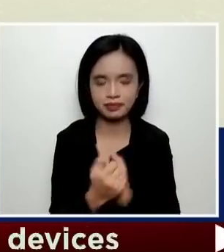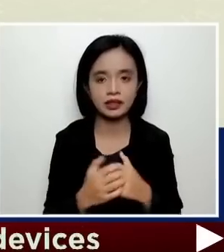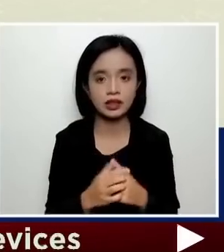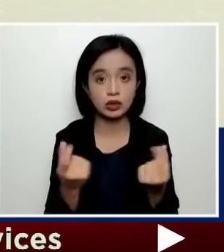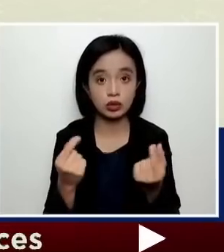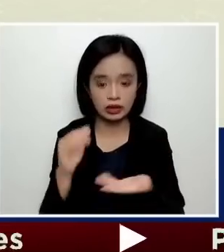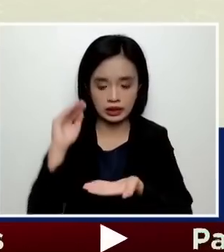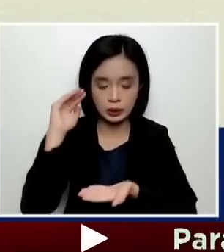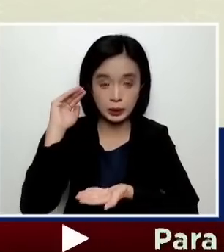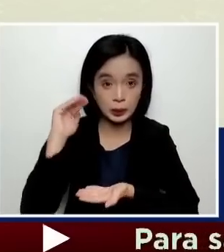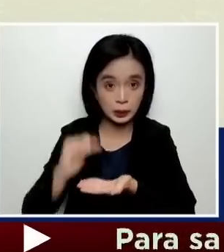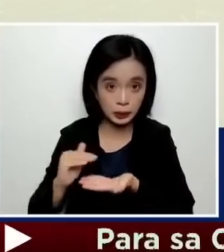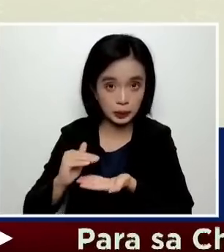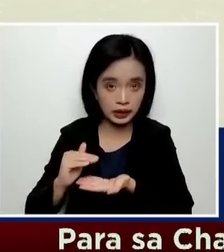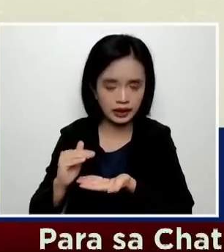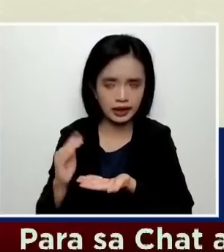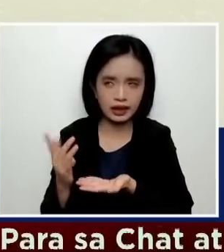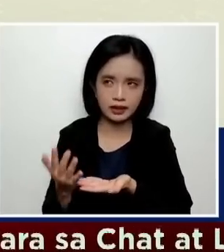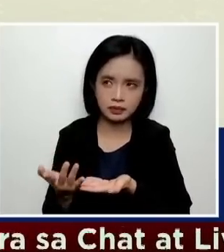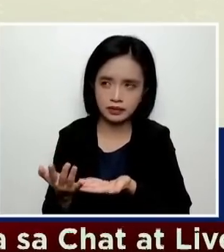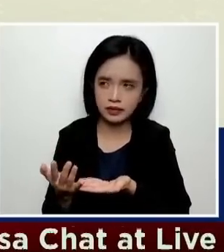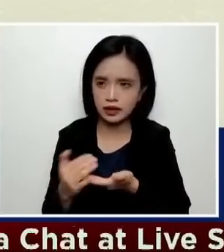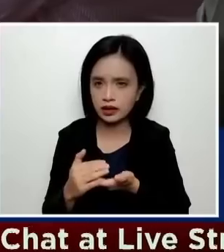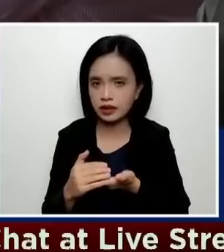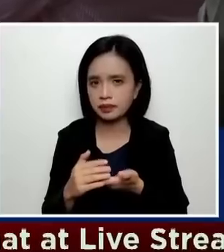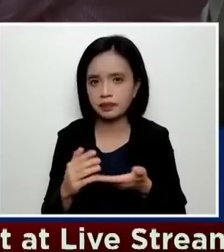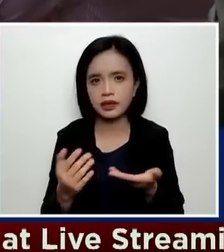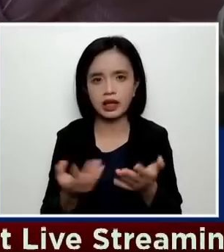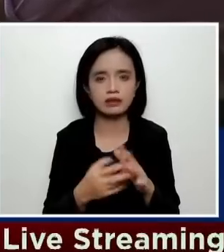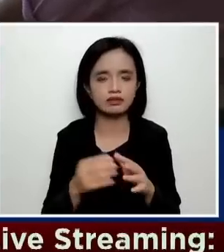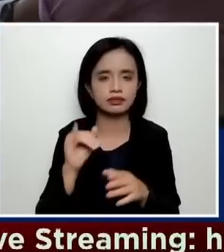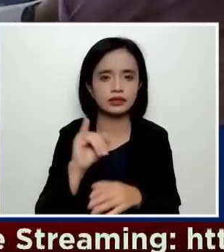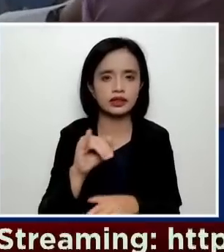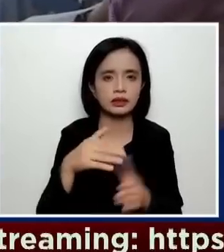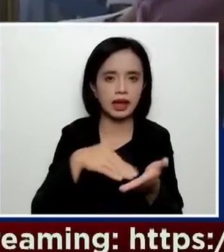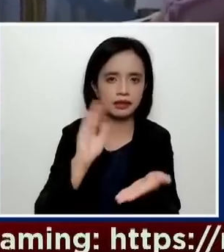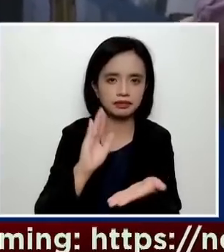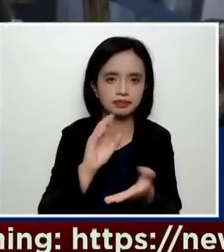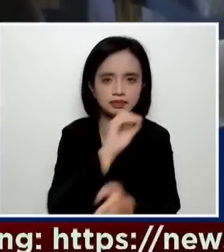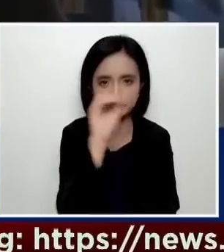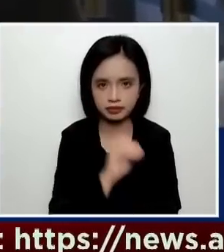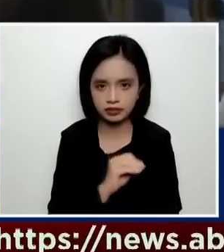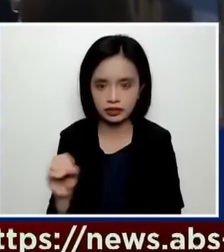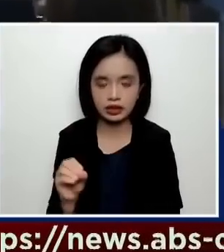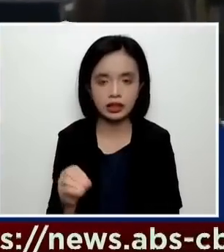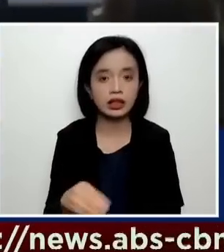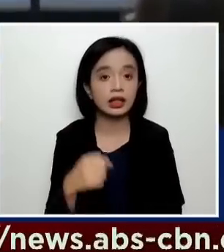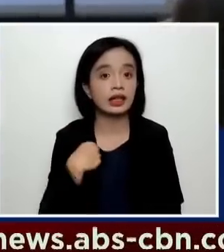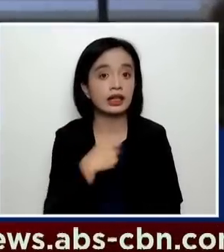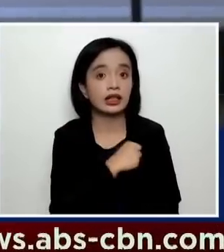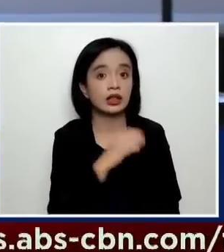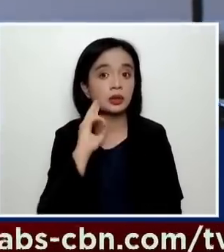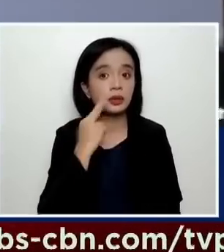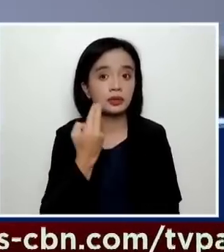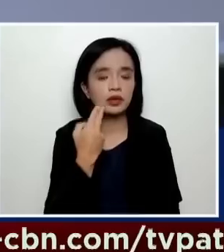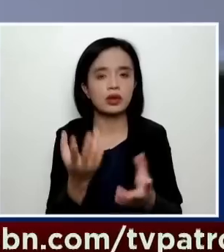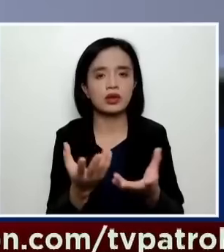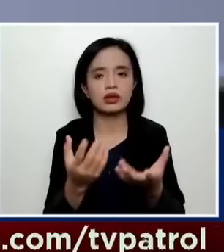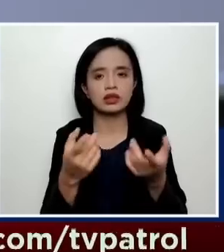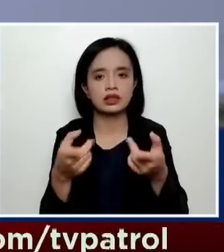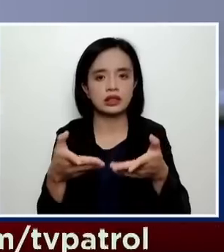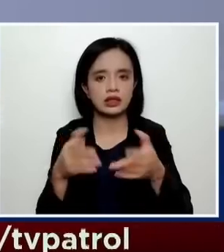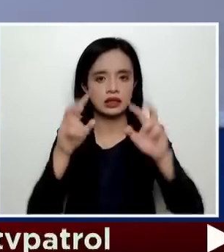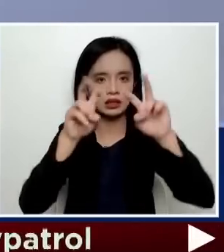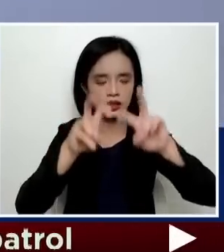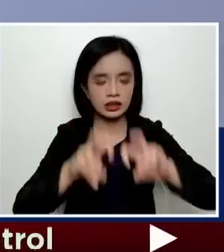down the yung ating inflation rate. Pinaiimbestigahan ni Ontiveros ang issue at sabi niya